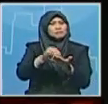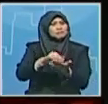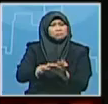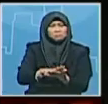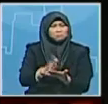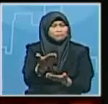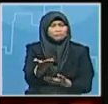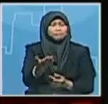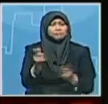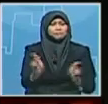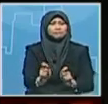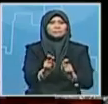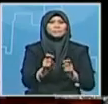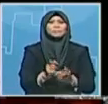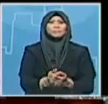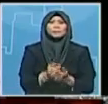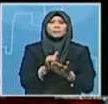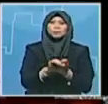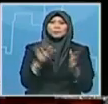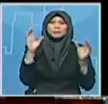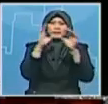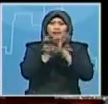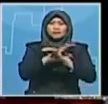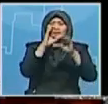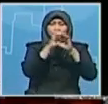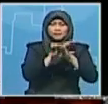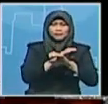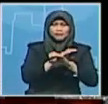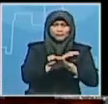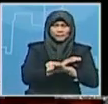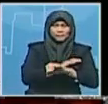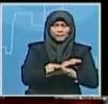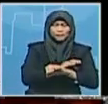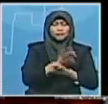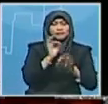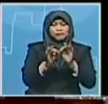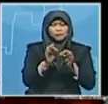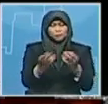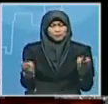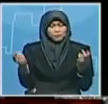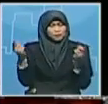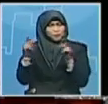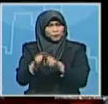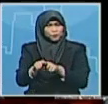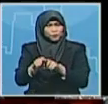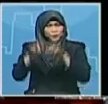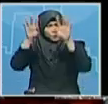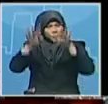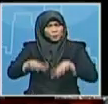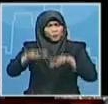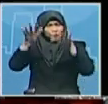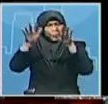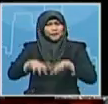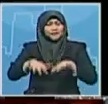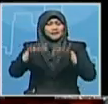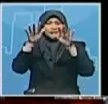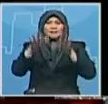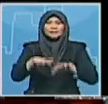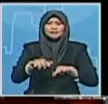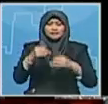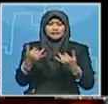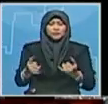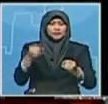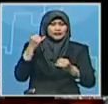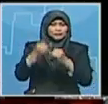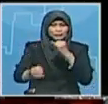fenomena yang sebegini? Ini salah satu cabaran kita, khususnya bila berlaku musim tengkujuh. Apatah lagi di akhir